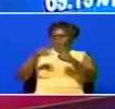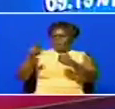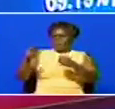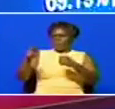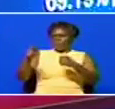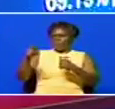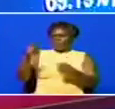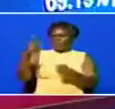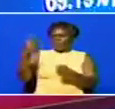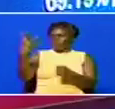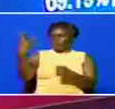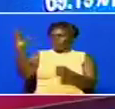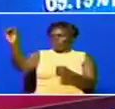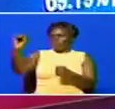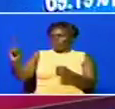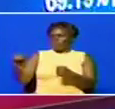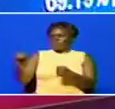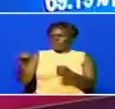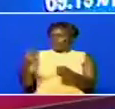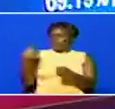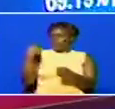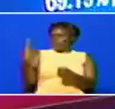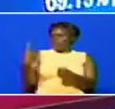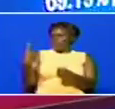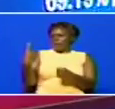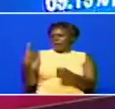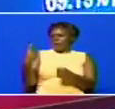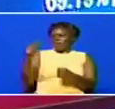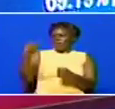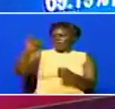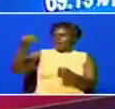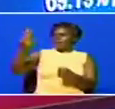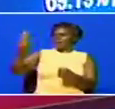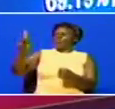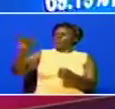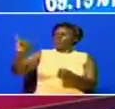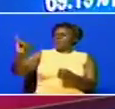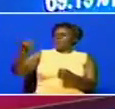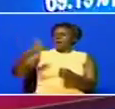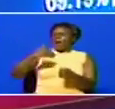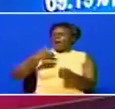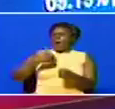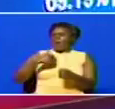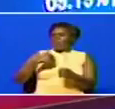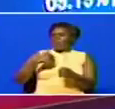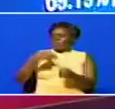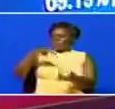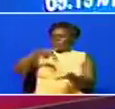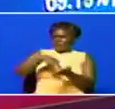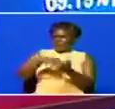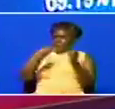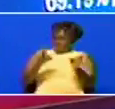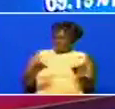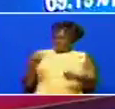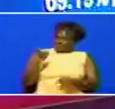29.24% ya kura ambazo zimepigwa na aliye kileleni kwa sasa ni Onesmus Njuki ambaye anajaribu kuwania kiti kile na iwapo